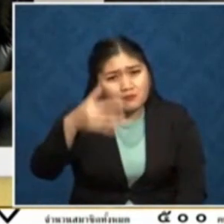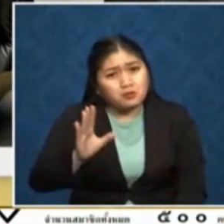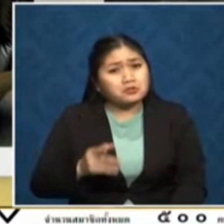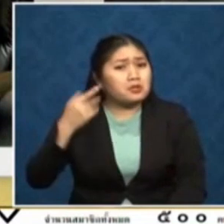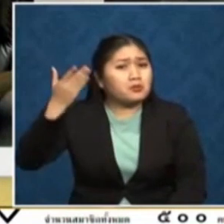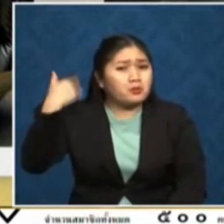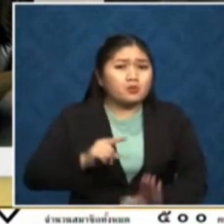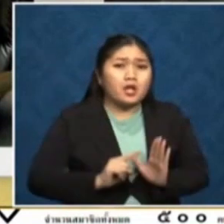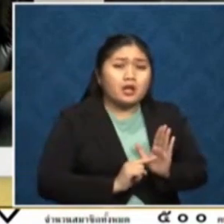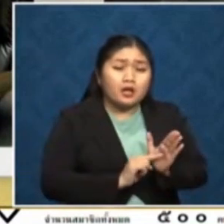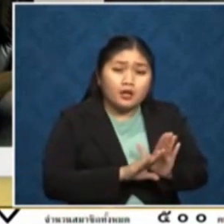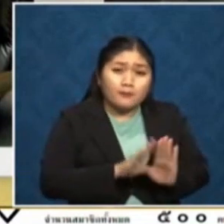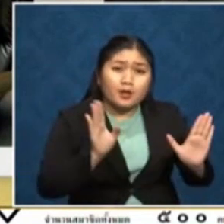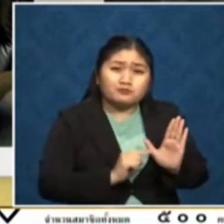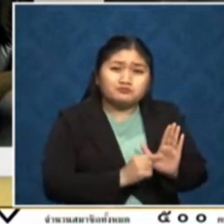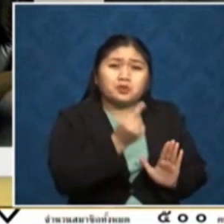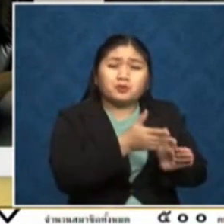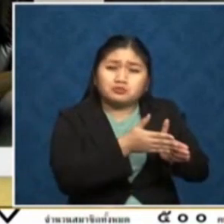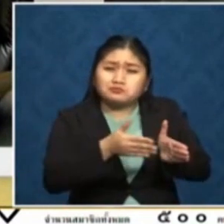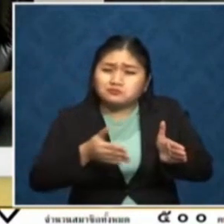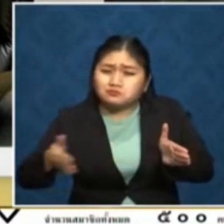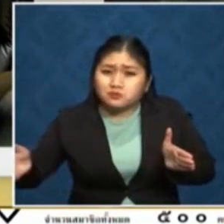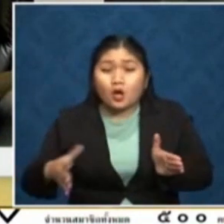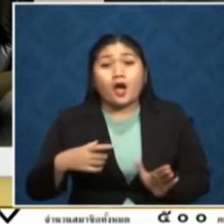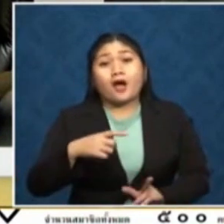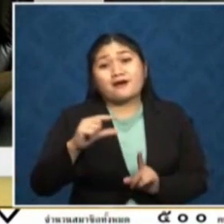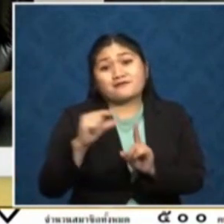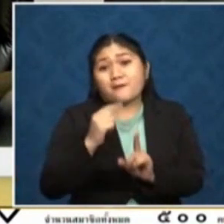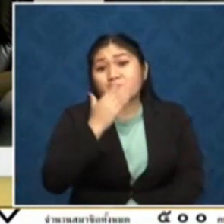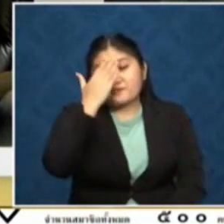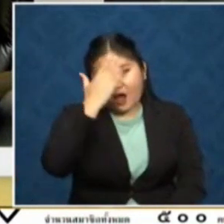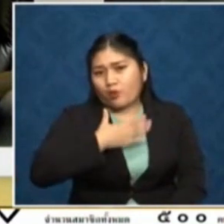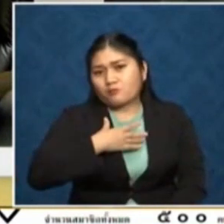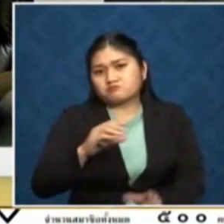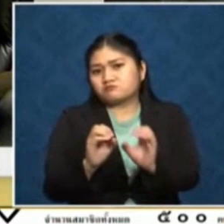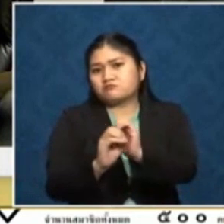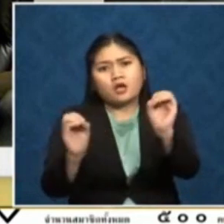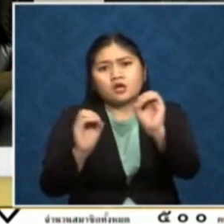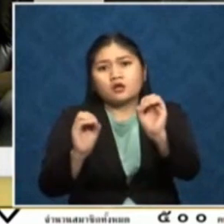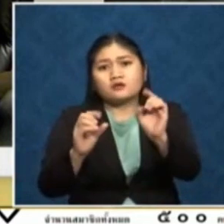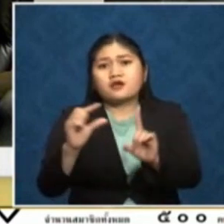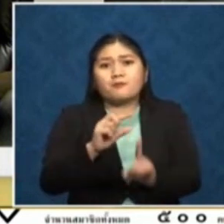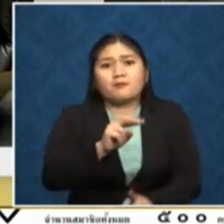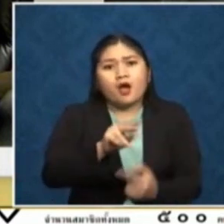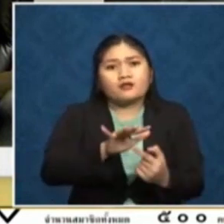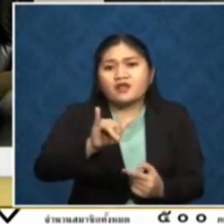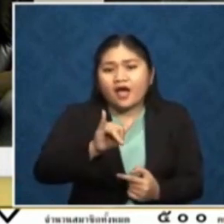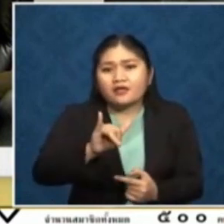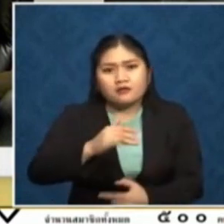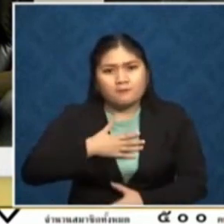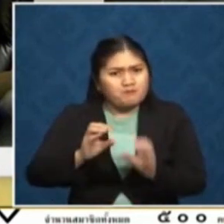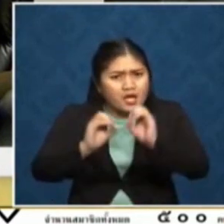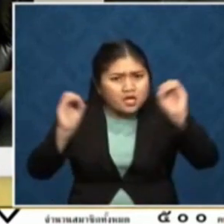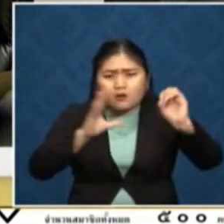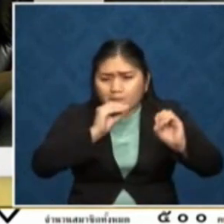ายทางเพศนะครับท่านประธานครับผมอภิปรายมาประมาณ30ครั้งนะครับตั้งแต่เปิดสมัยประชุมค